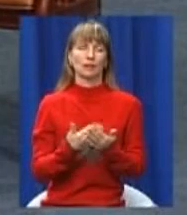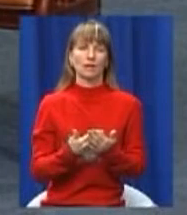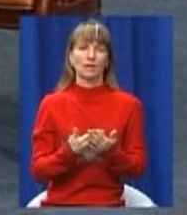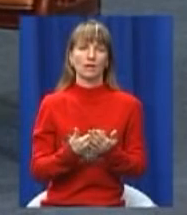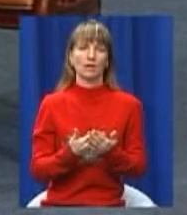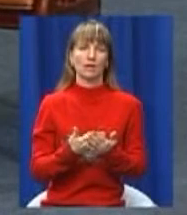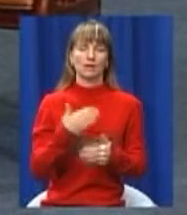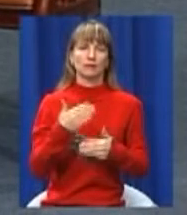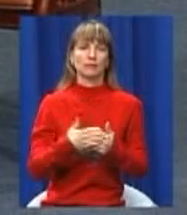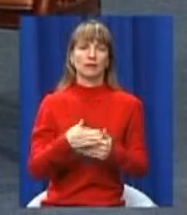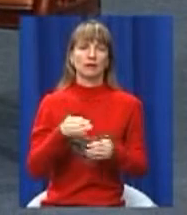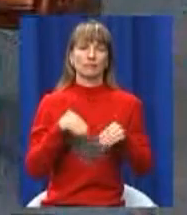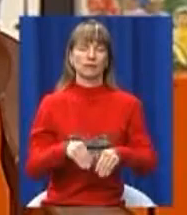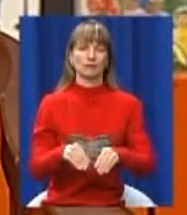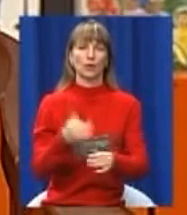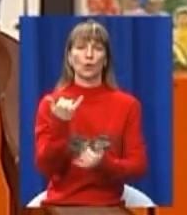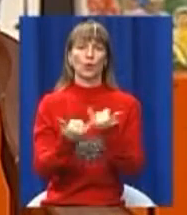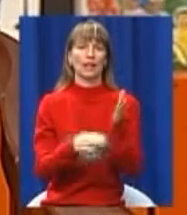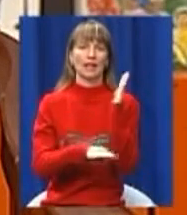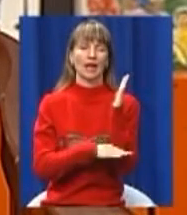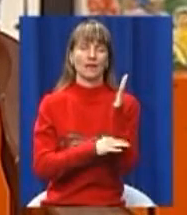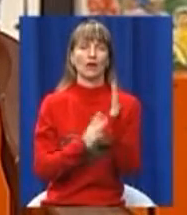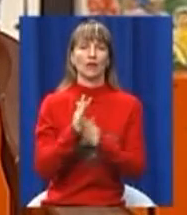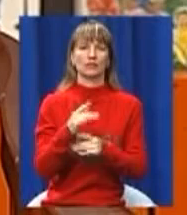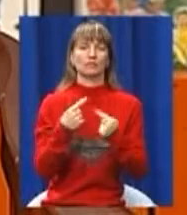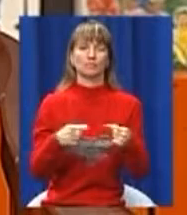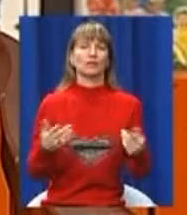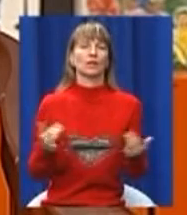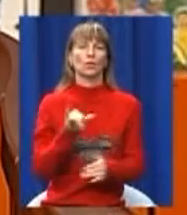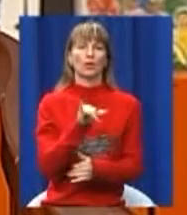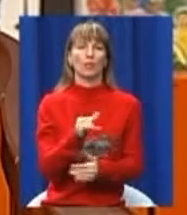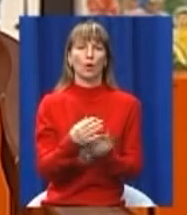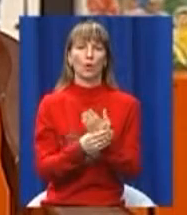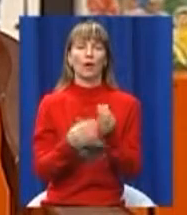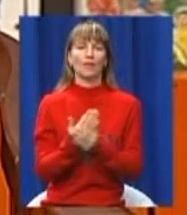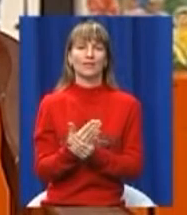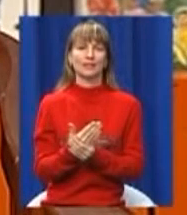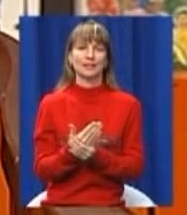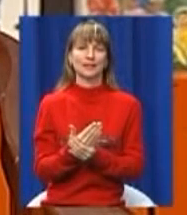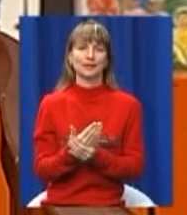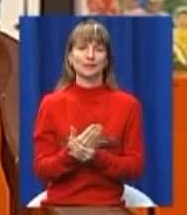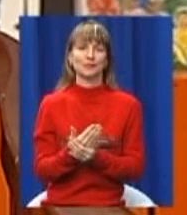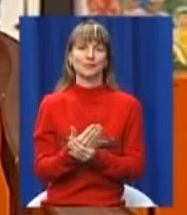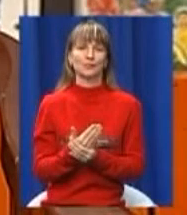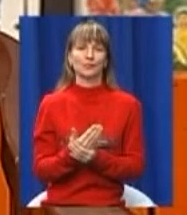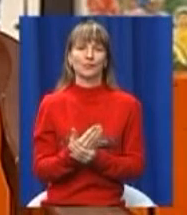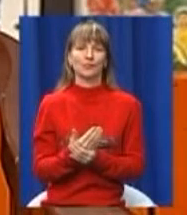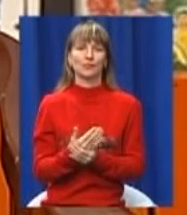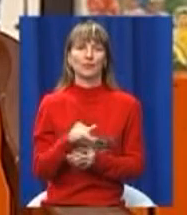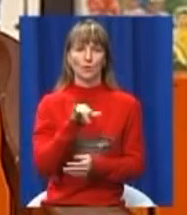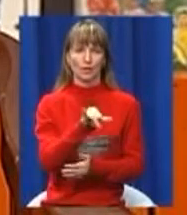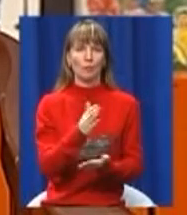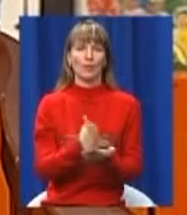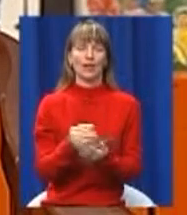присадибних ділянках, або там за догляді там, за деревами, рослинами тощо. А які в тебе рукавиці? Ану? Чи є в